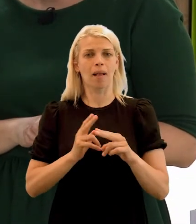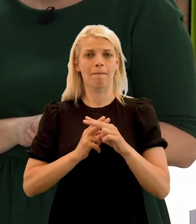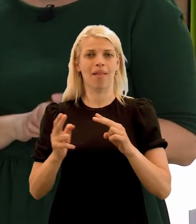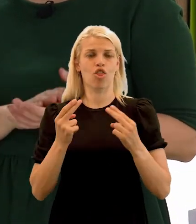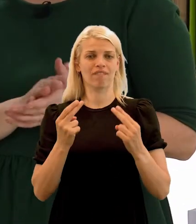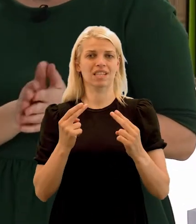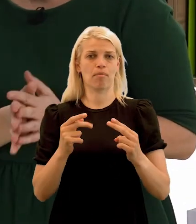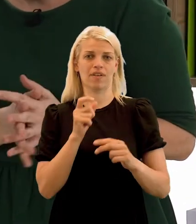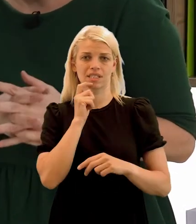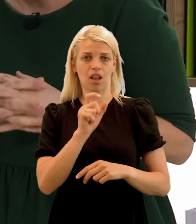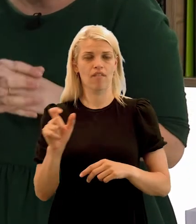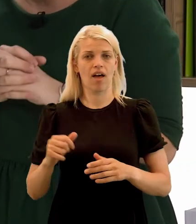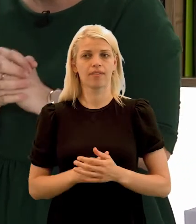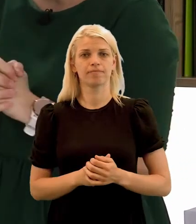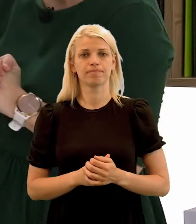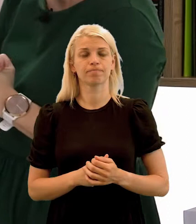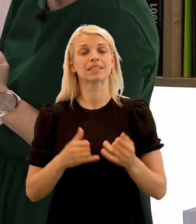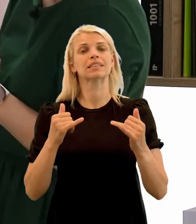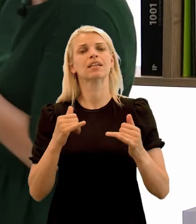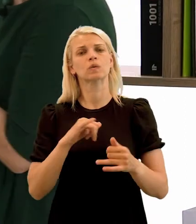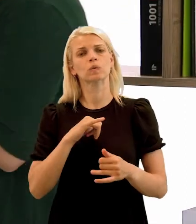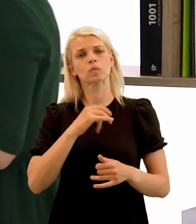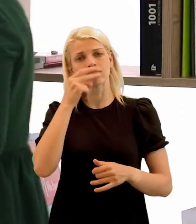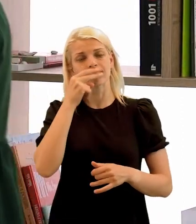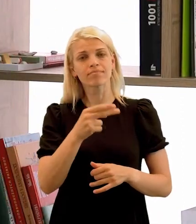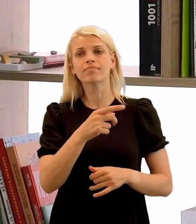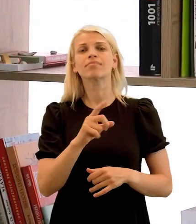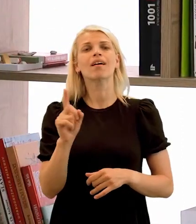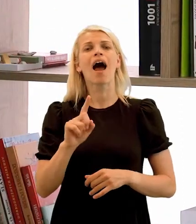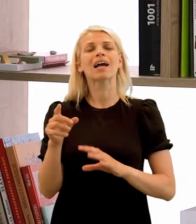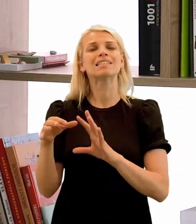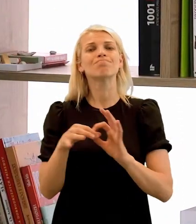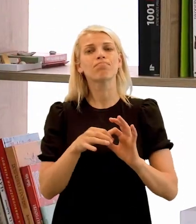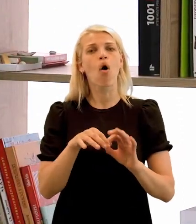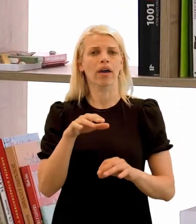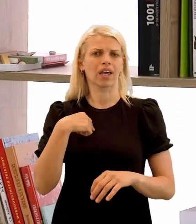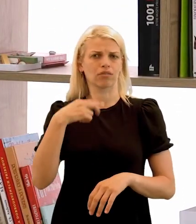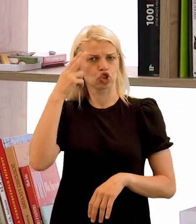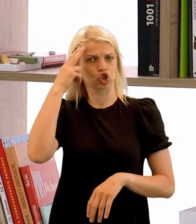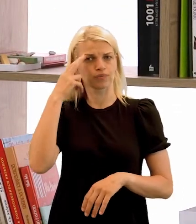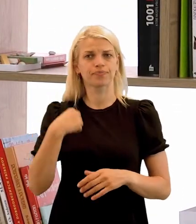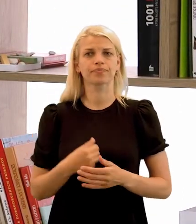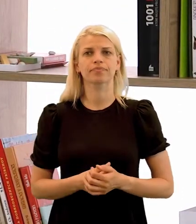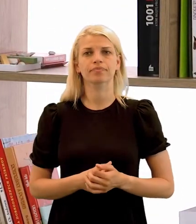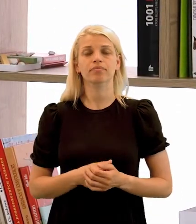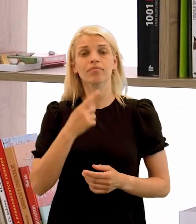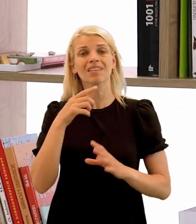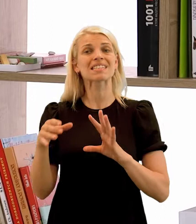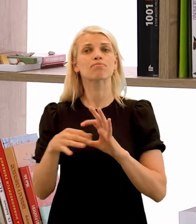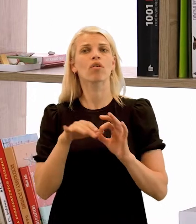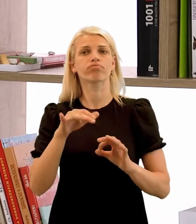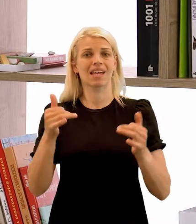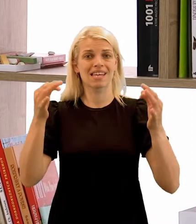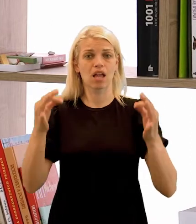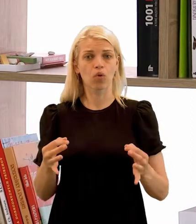slová. Poďme sa teraz pozrieť na to, aké spojky poznáme. Spojky poznáme